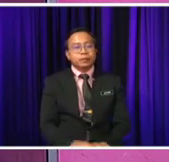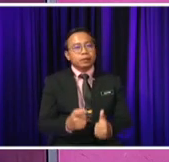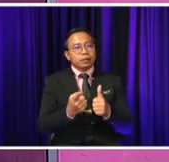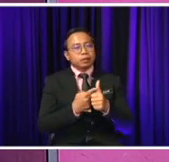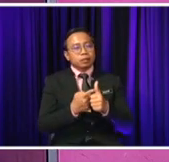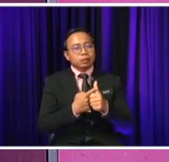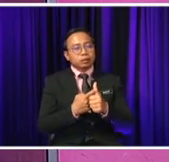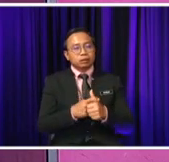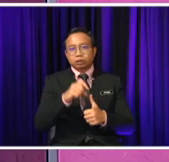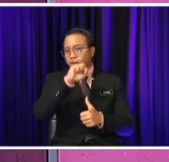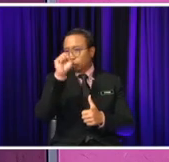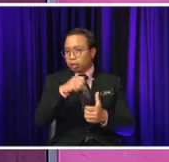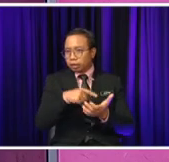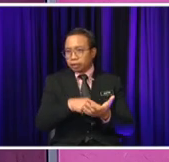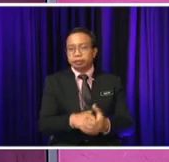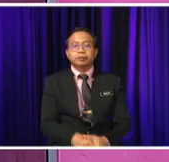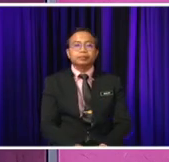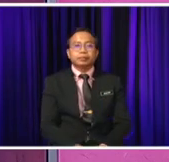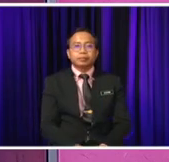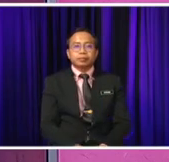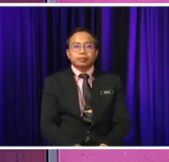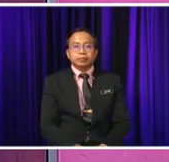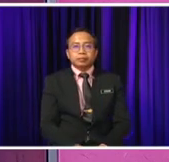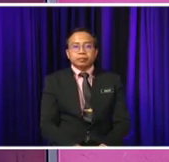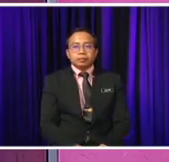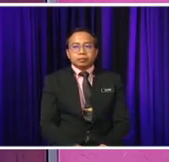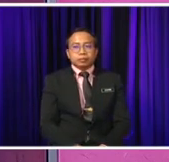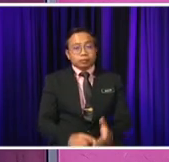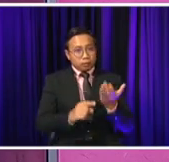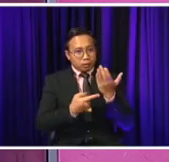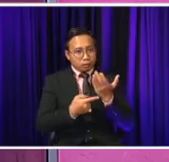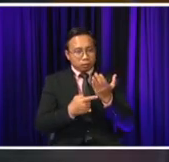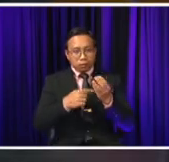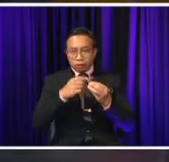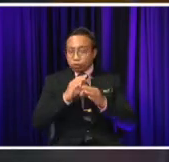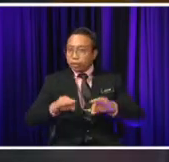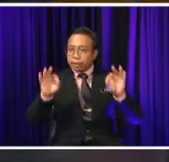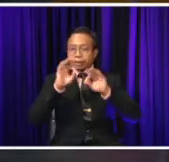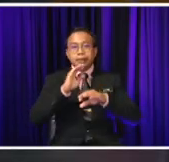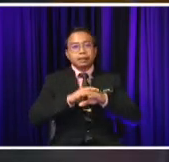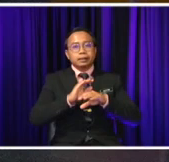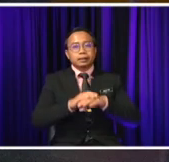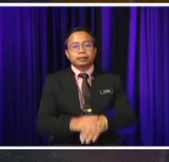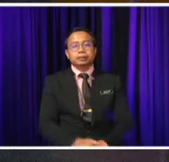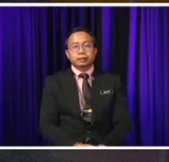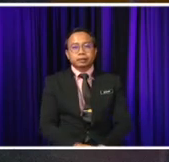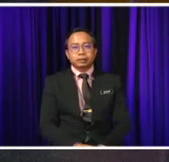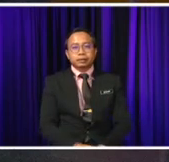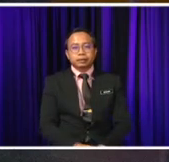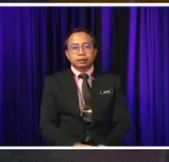ee soal yang ini soal dan ini mulai cerita pasar apa yang atas jempolnya stimulus ini ternyata ini